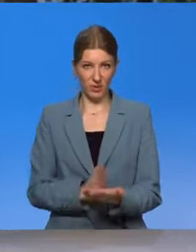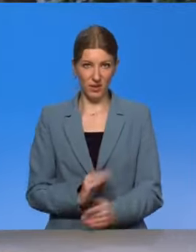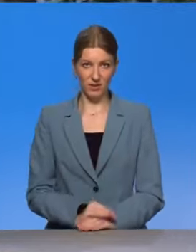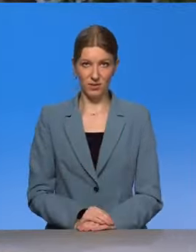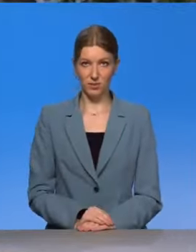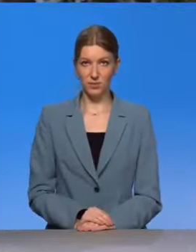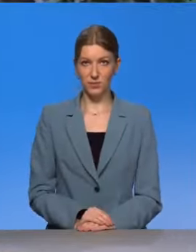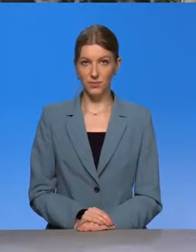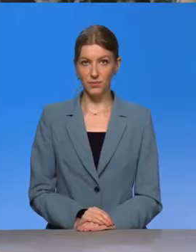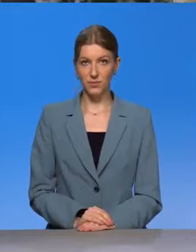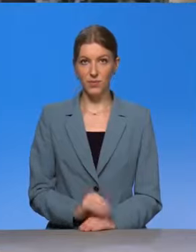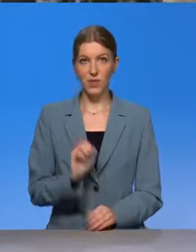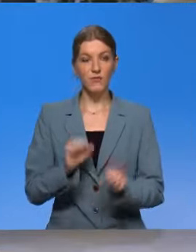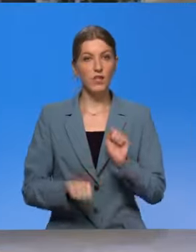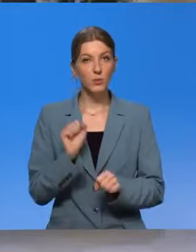том, что